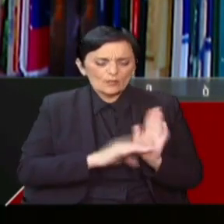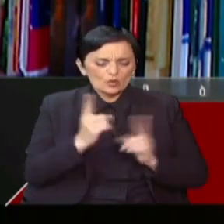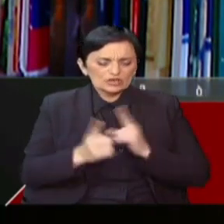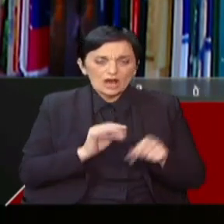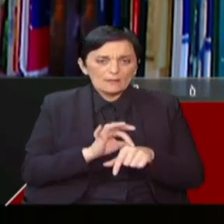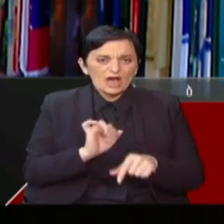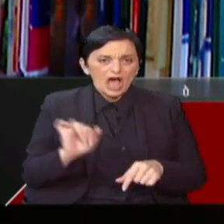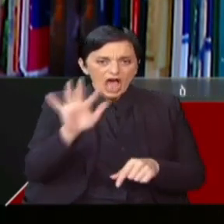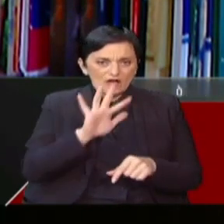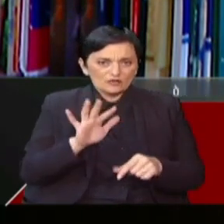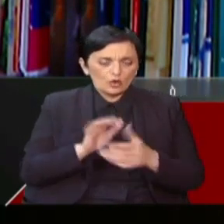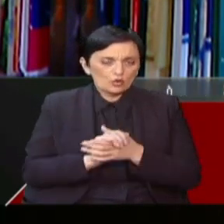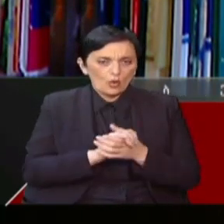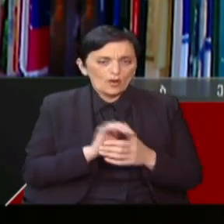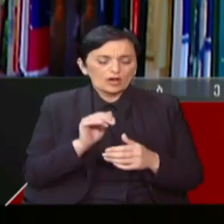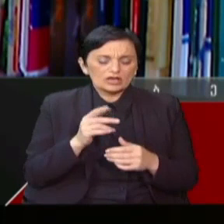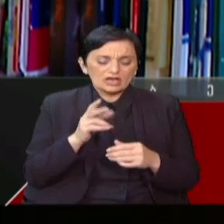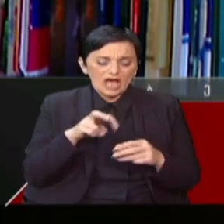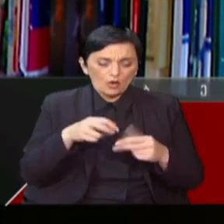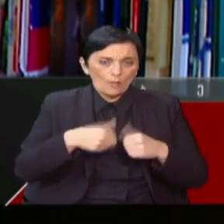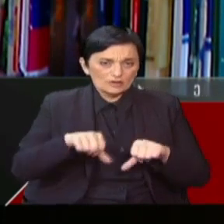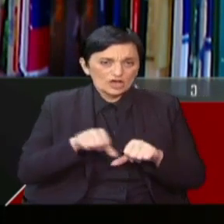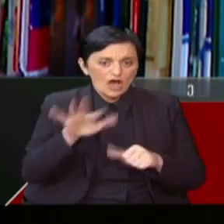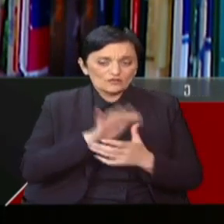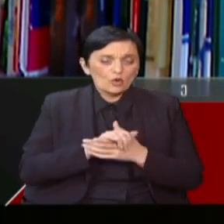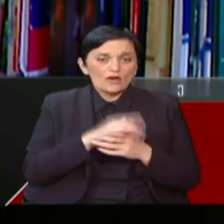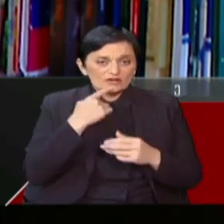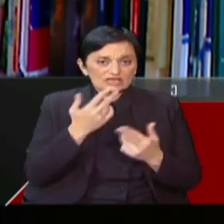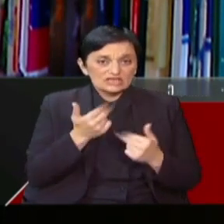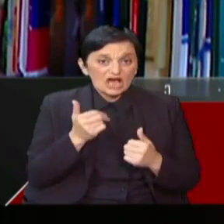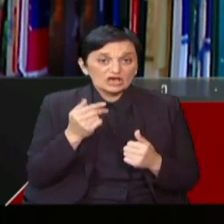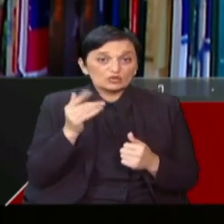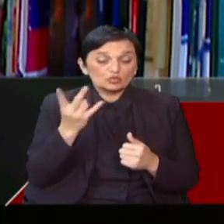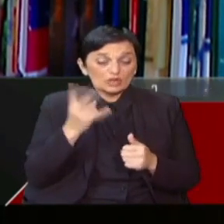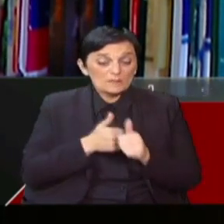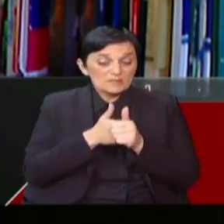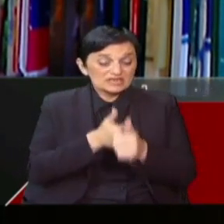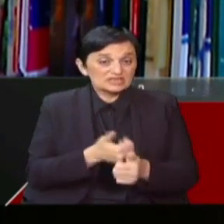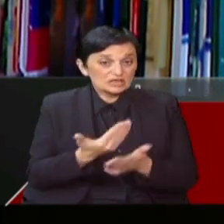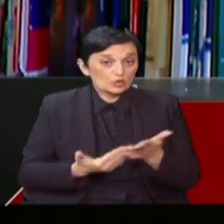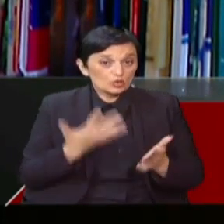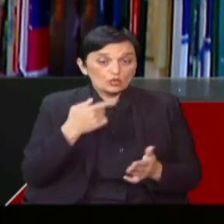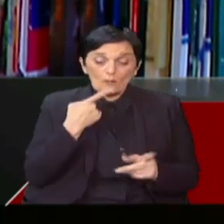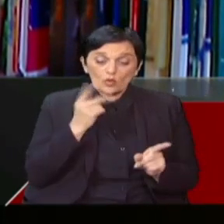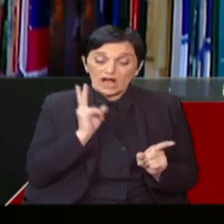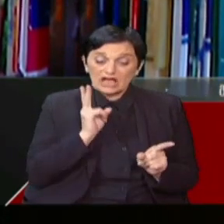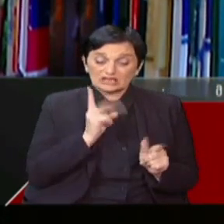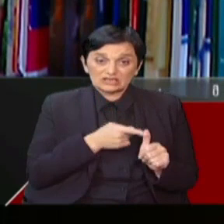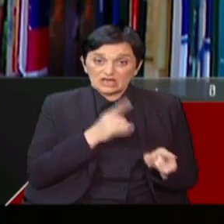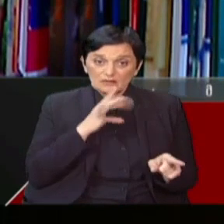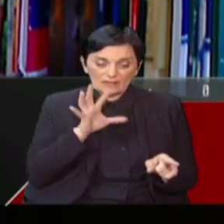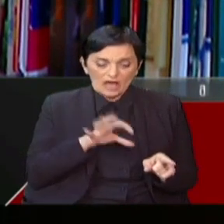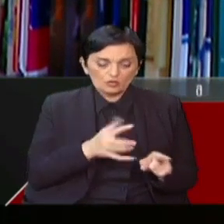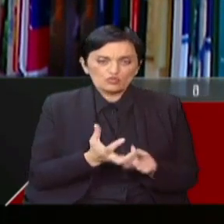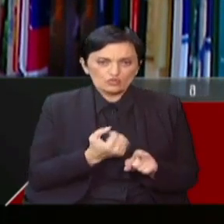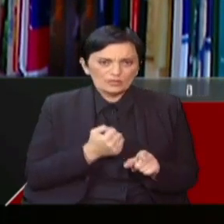რადგან ევროკომისია მას და ევროკავშირმაც თქვა რომ დიახ ვენეციის რეკომენდაციას უნდა მისდიოთ. და ის ამბობს რომ თუ არ იქნება კანდიდატის სტატუსზე, მაშინ ჩვენ ამ კანონს მივიღებთ